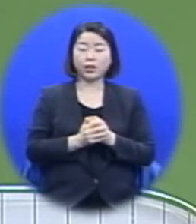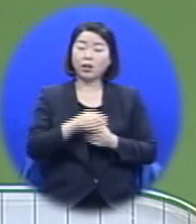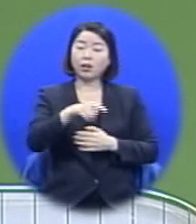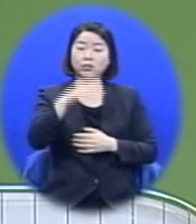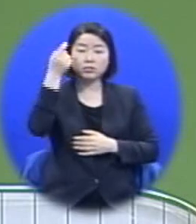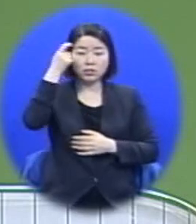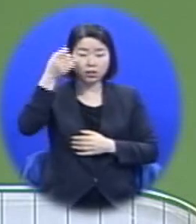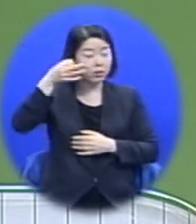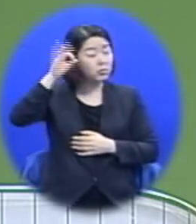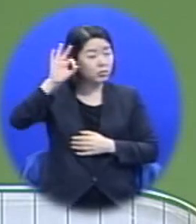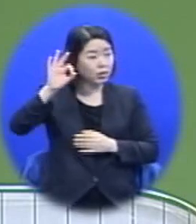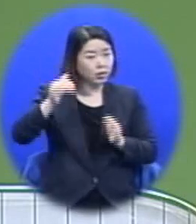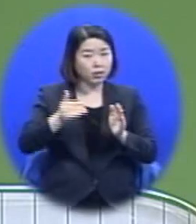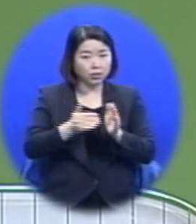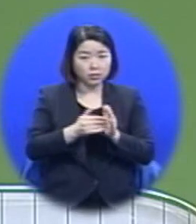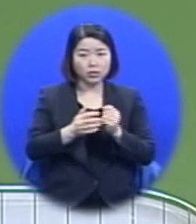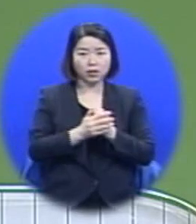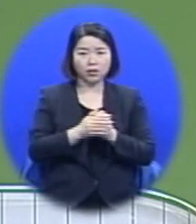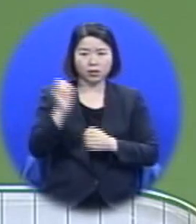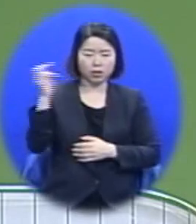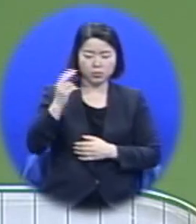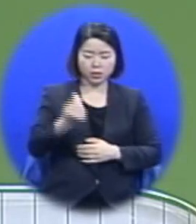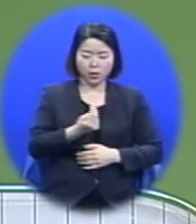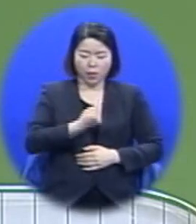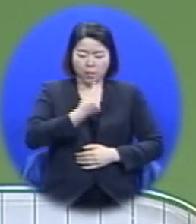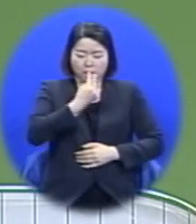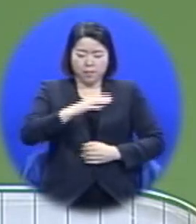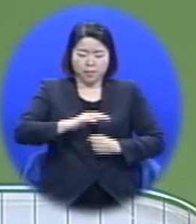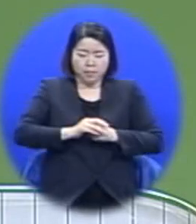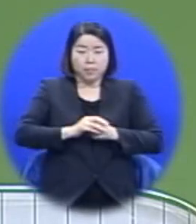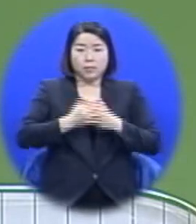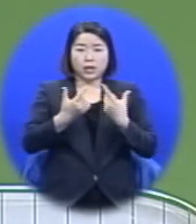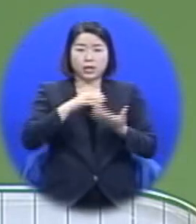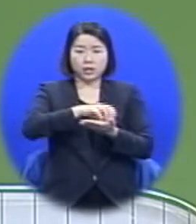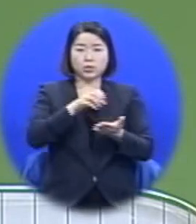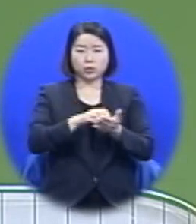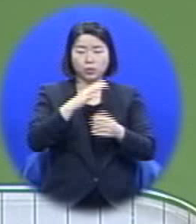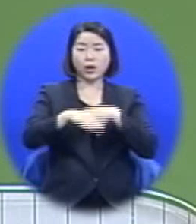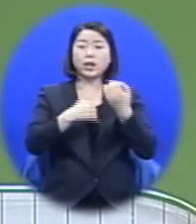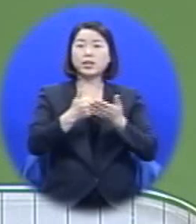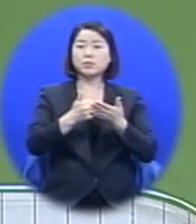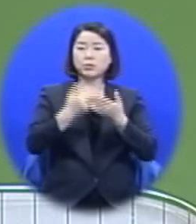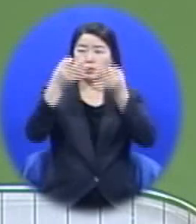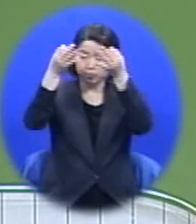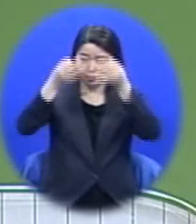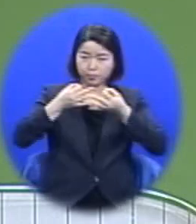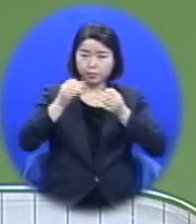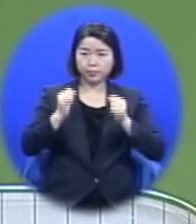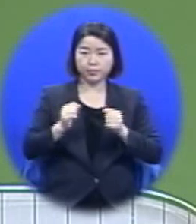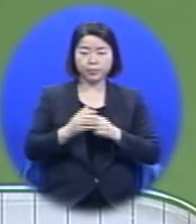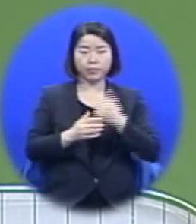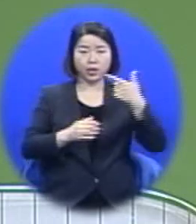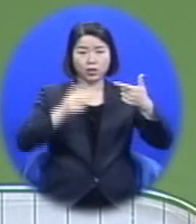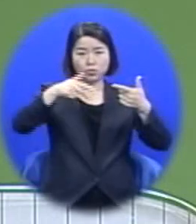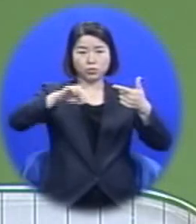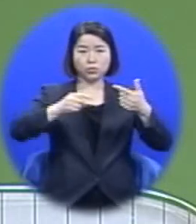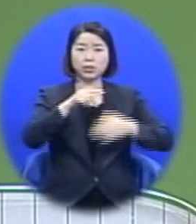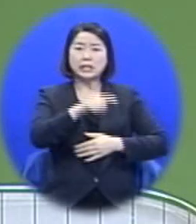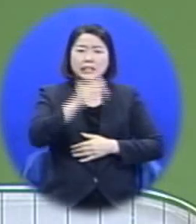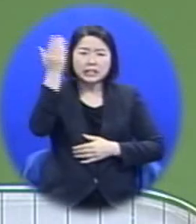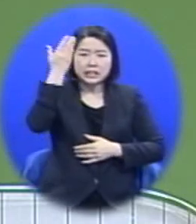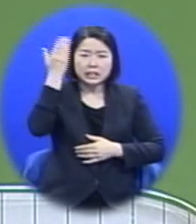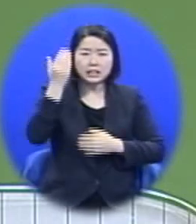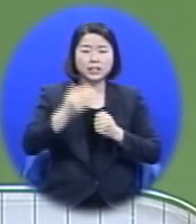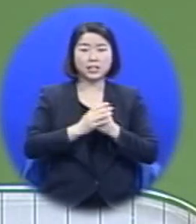그 생각이 드니까 갑자기 숨이 막힐 정도로 하나님은 보고 계시겠지 6절 말씀에 이 지식이